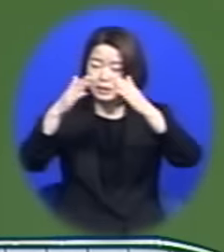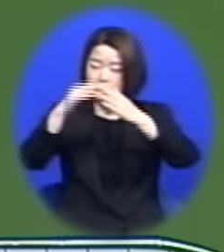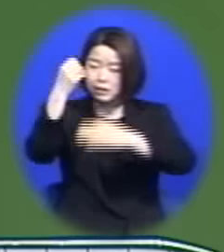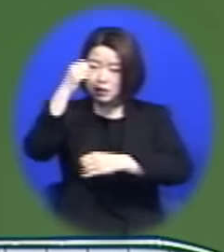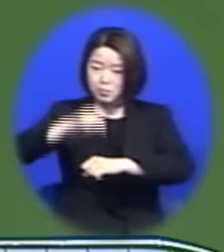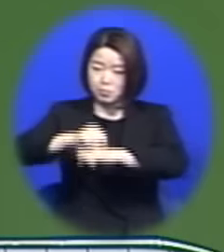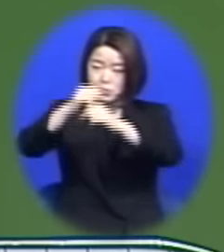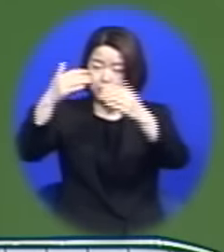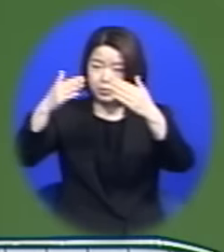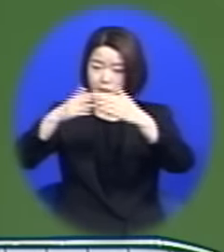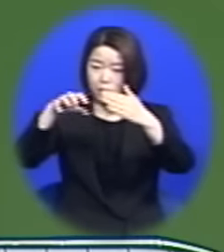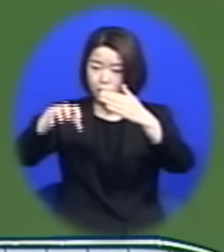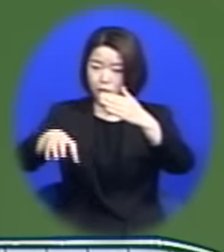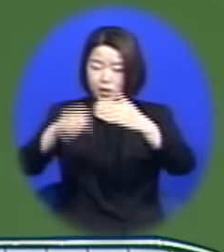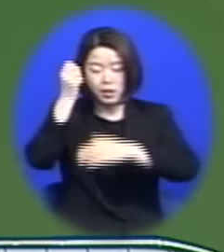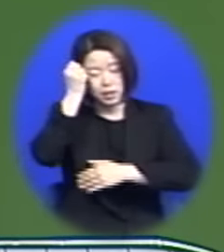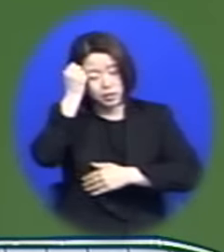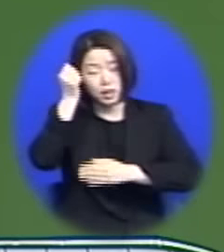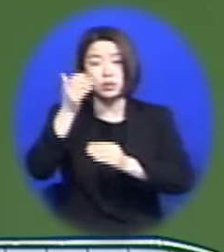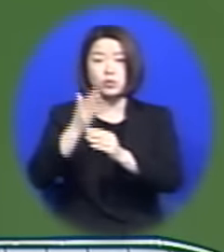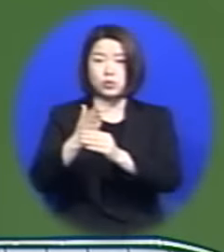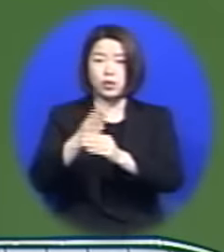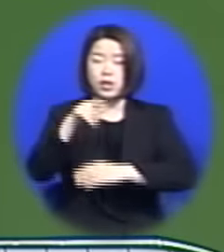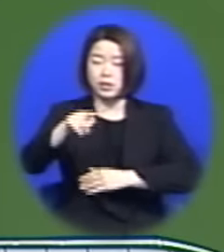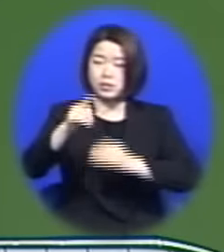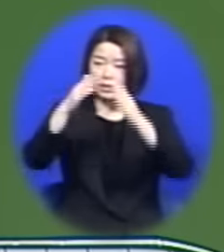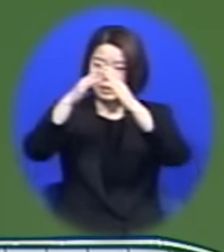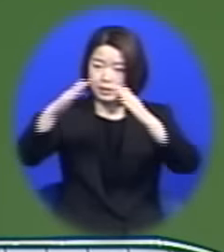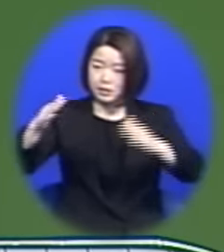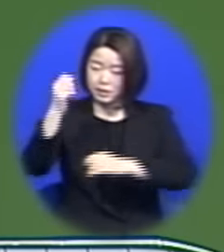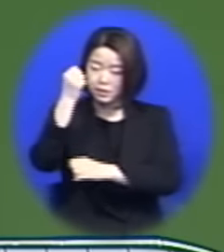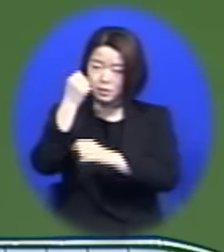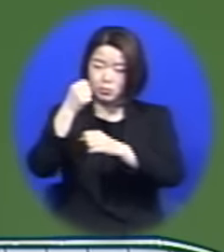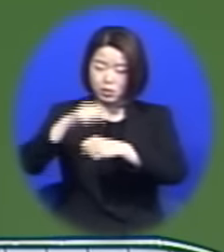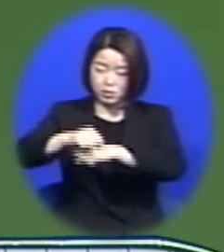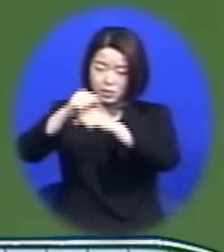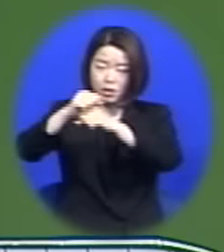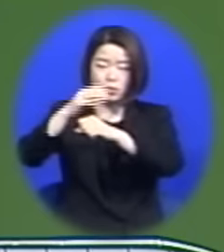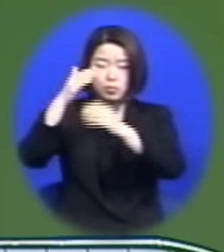밤에 거기서 잠을 자다가 그 창고에 포탄이